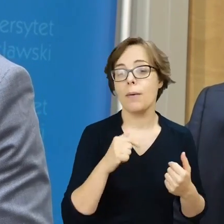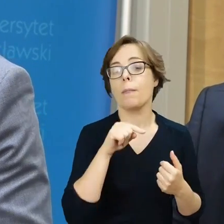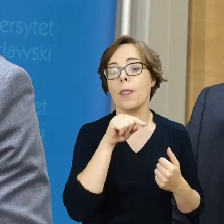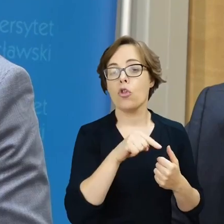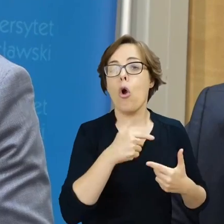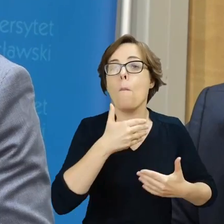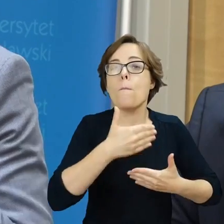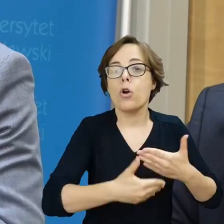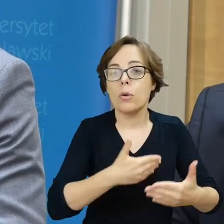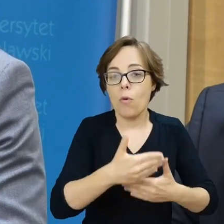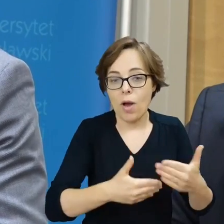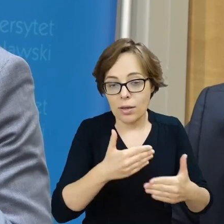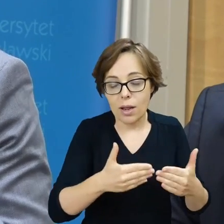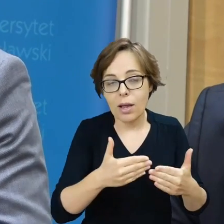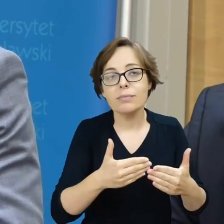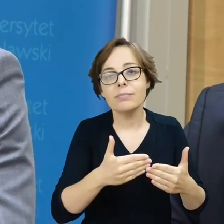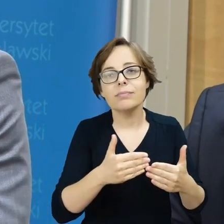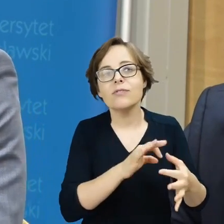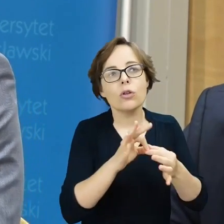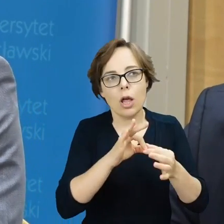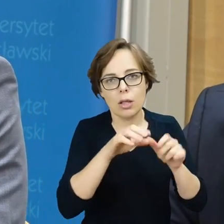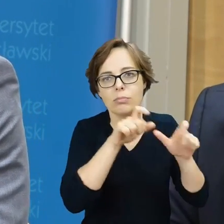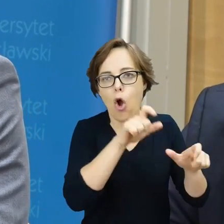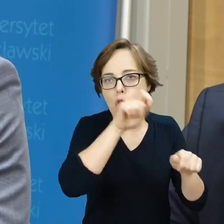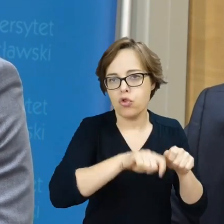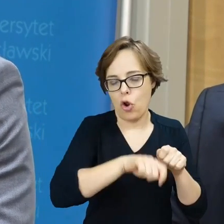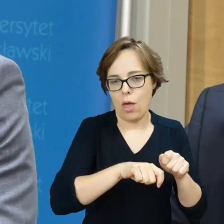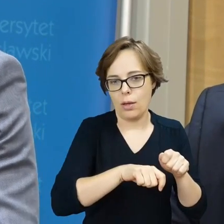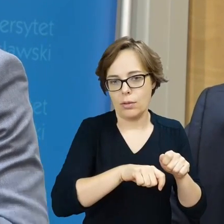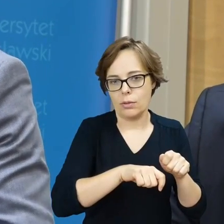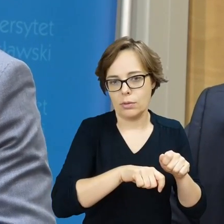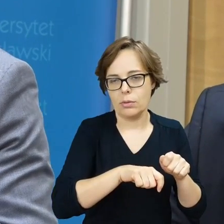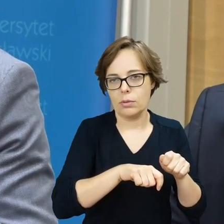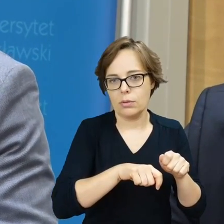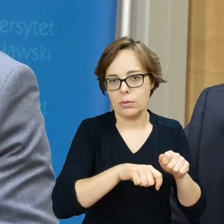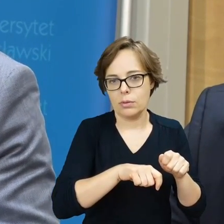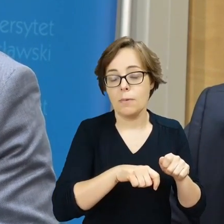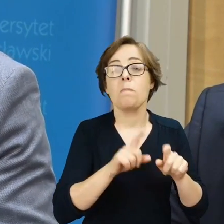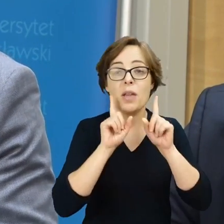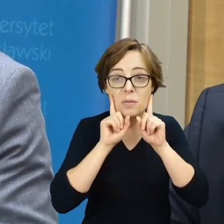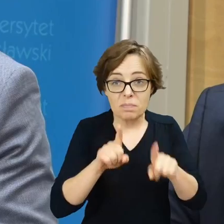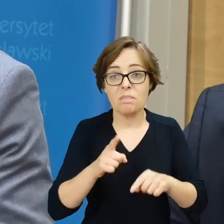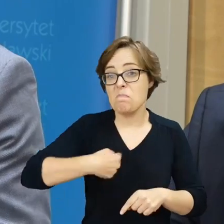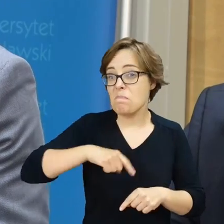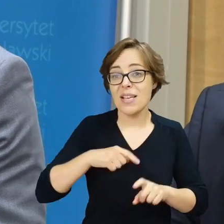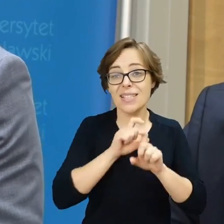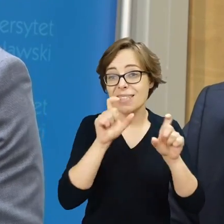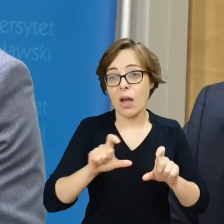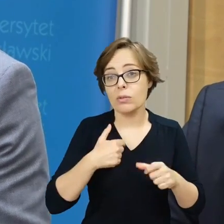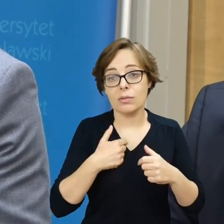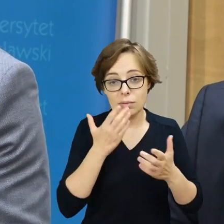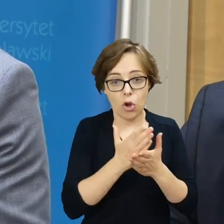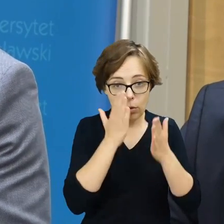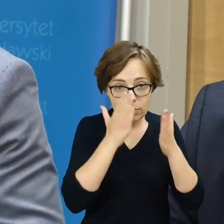zakresu kontroli, czyli sprawa to jest postępowanie, sprawa jest synonimem procedury i my tak naprawdę się cały czas zajmujemy tylko procedurą i